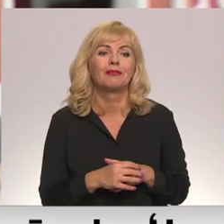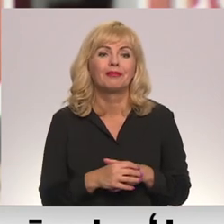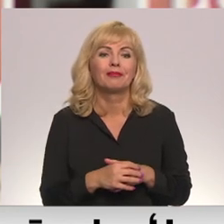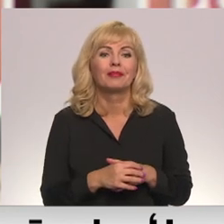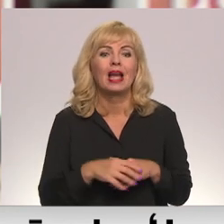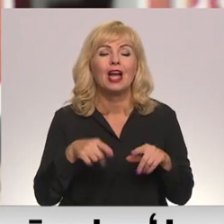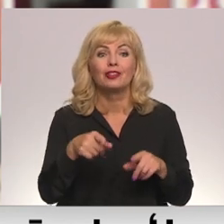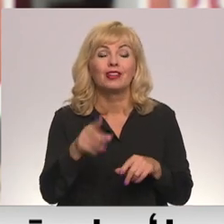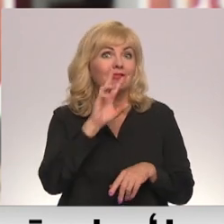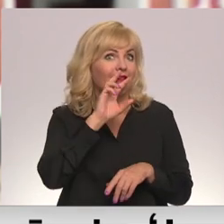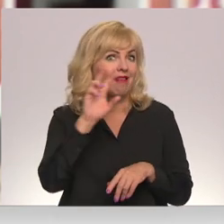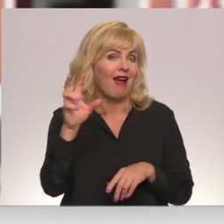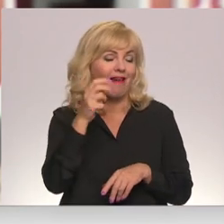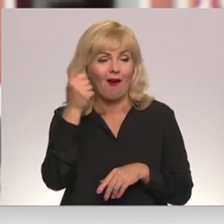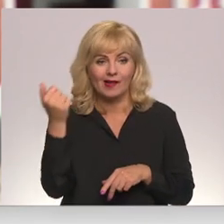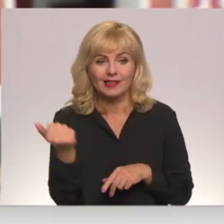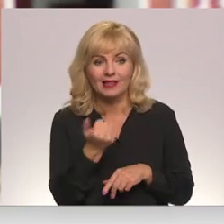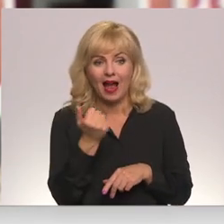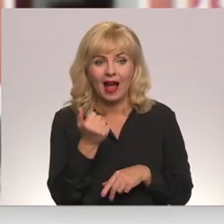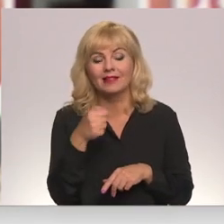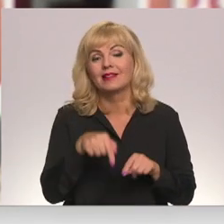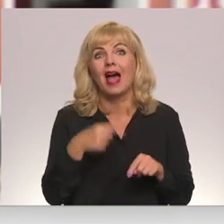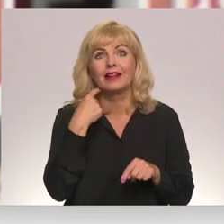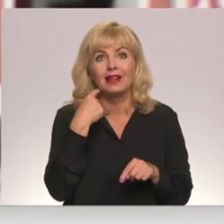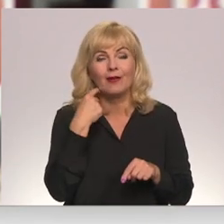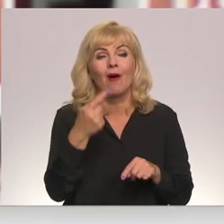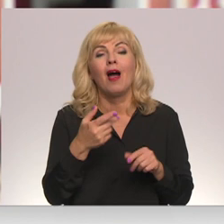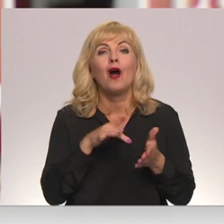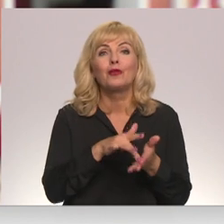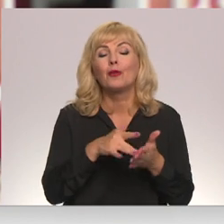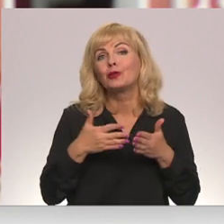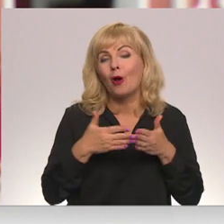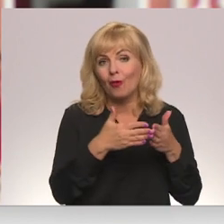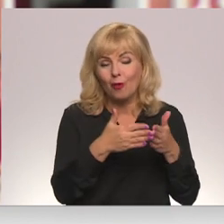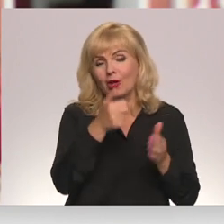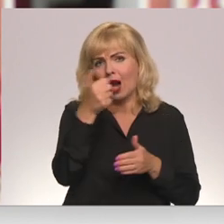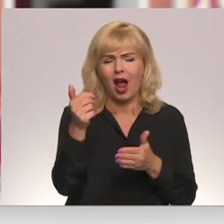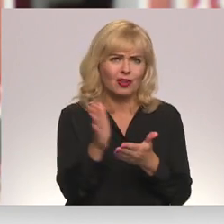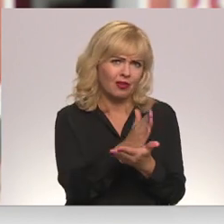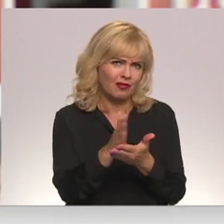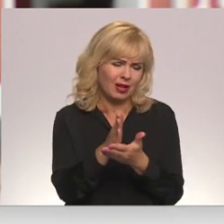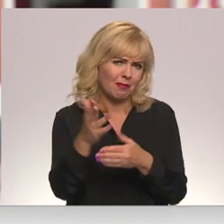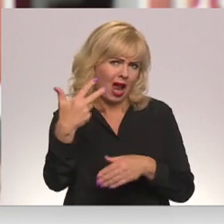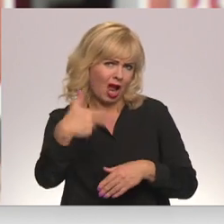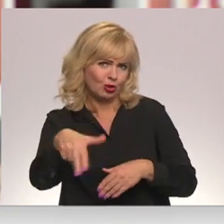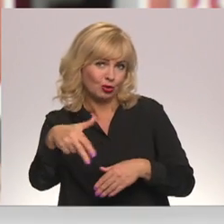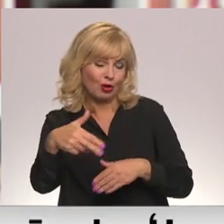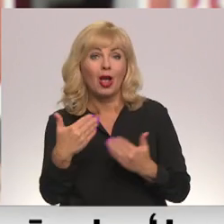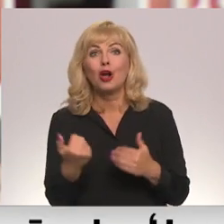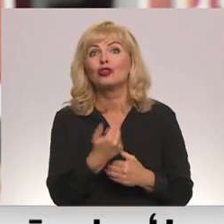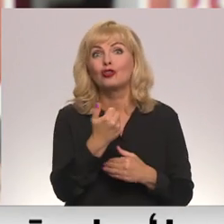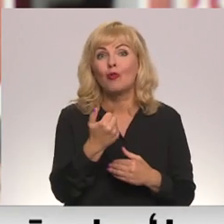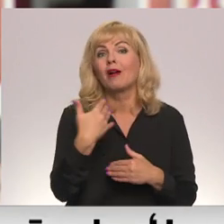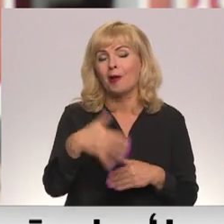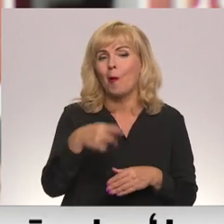Faktiski šis mums ir rekordgads patiesībā Rīgā ar kruīza kuģiem. Ja normālā gadā mums vidēji atnāk ap 80 kruīza kuģiem, tad šogad mēs runājam